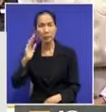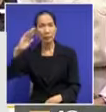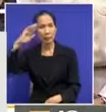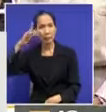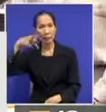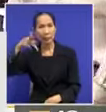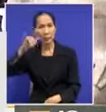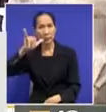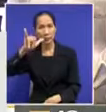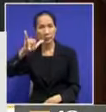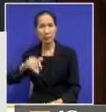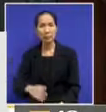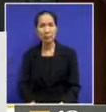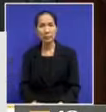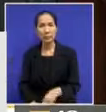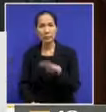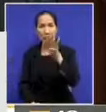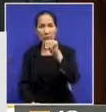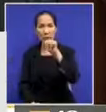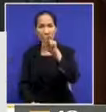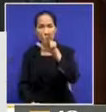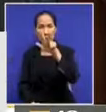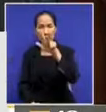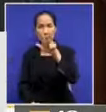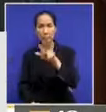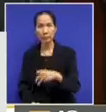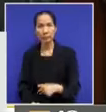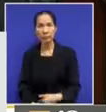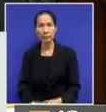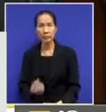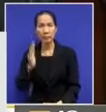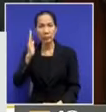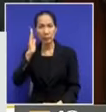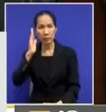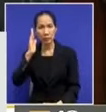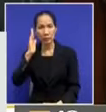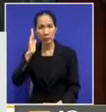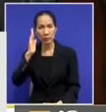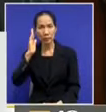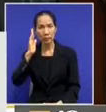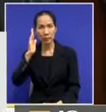ทธ์ครับ 43นายเกียรติเหลืองขจรวิทย